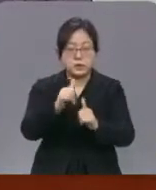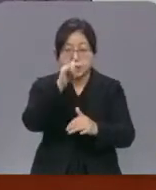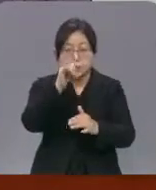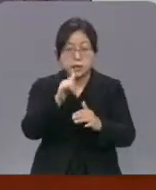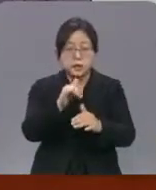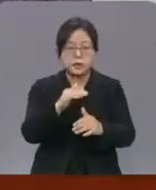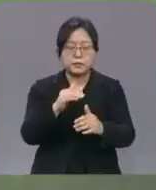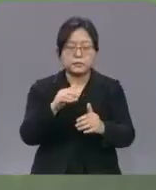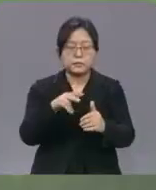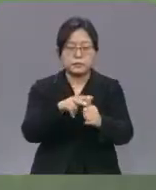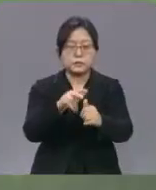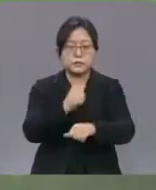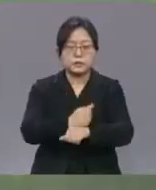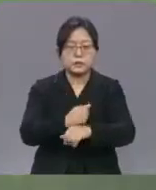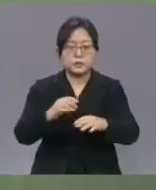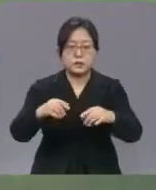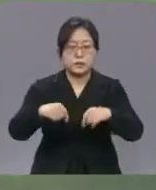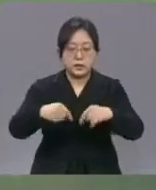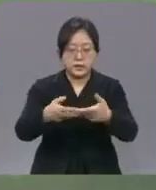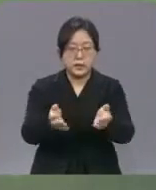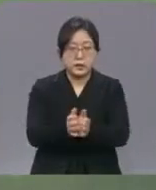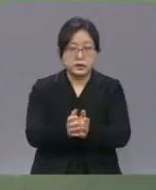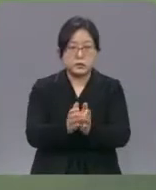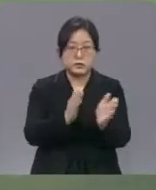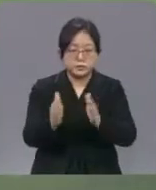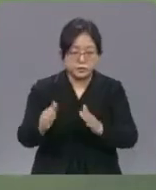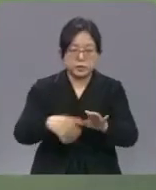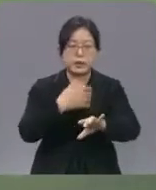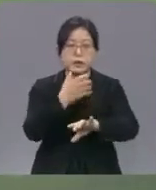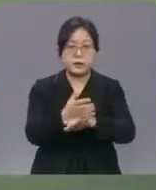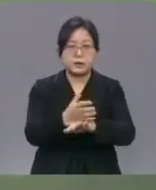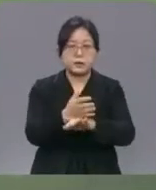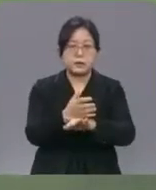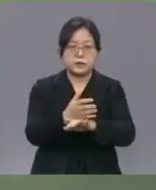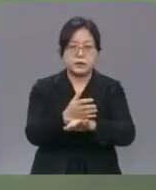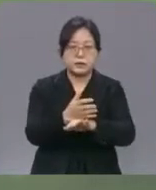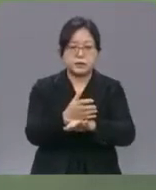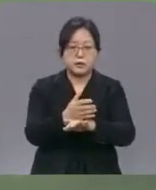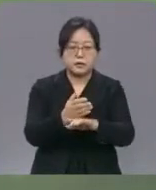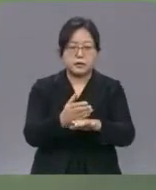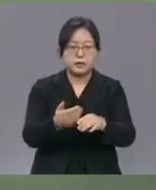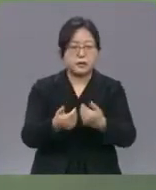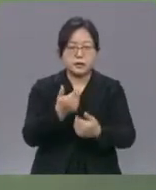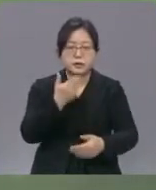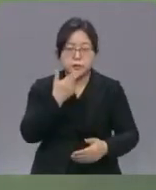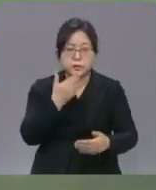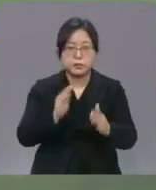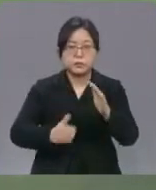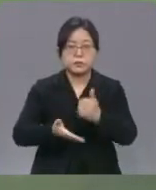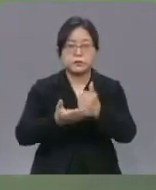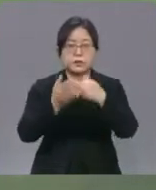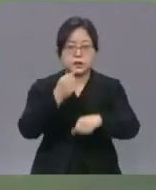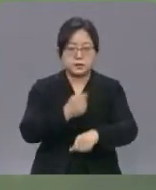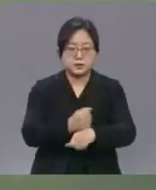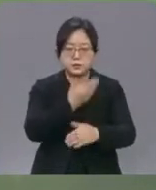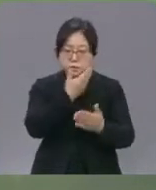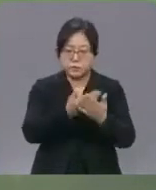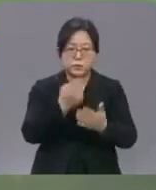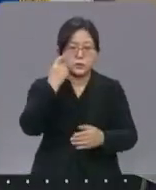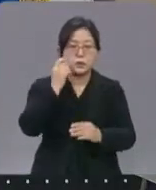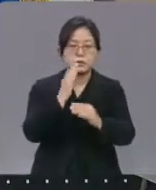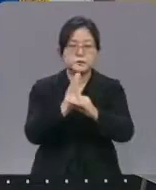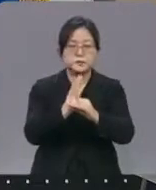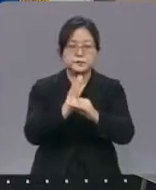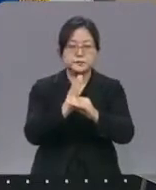내세운다는 전략입니다. 당에서 준비한 파격적인 개혁안들과 더불어서 잡음 없는 공천을 수행해내는 것이 무엇보다 중요하다고